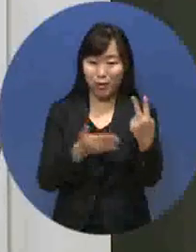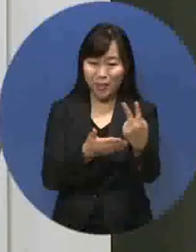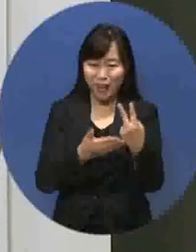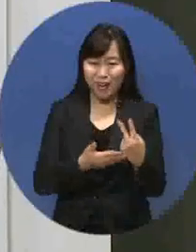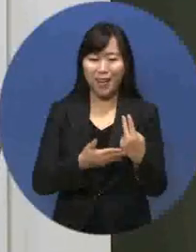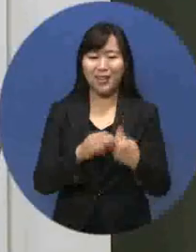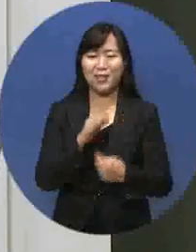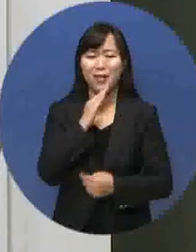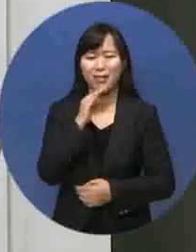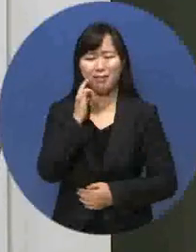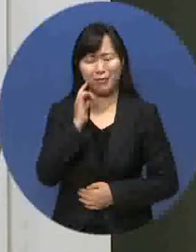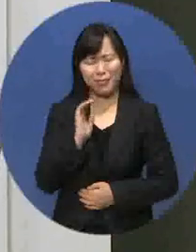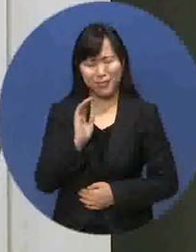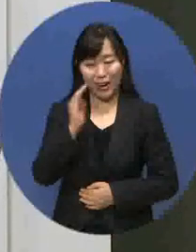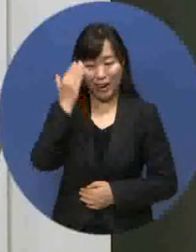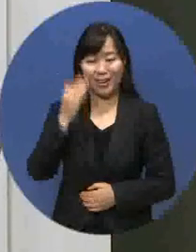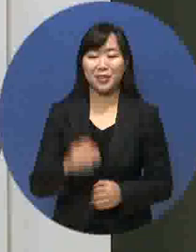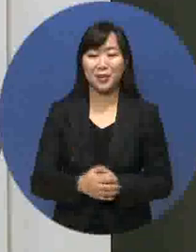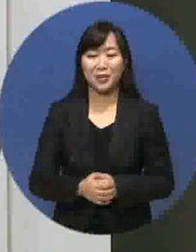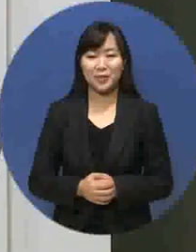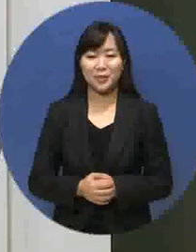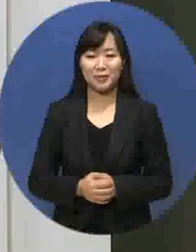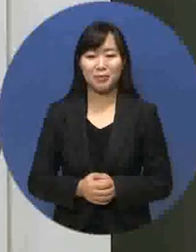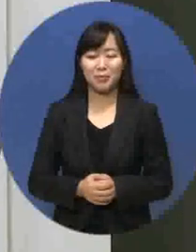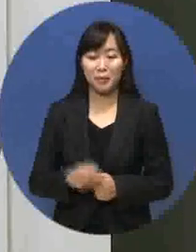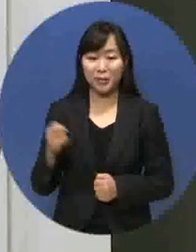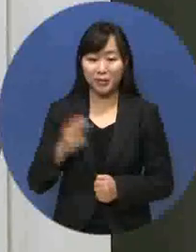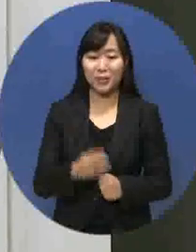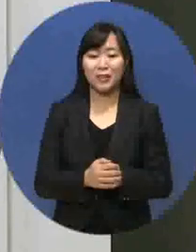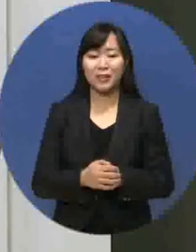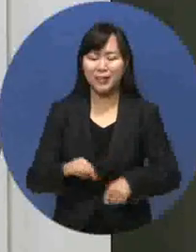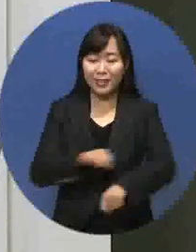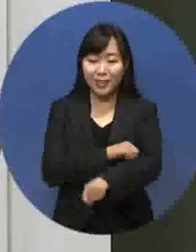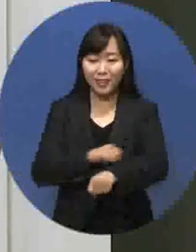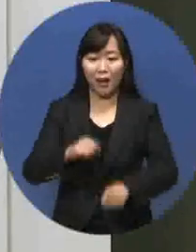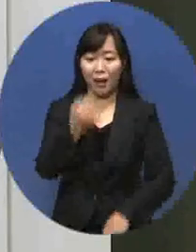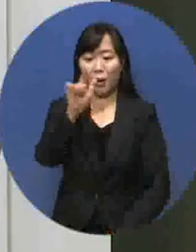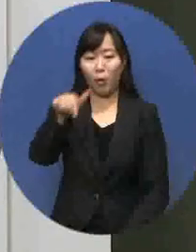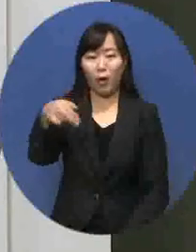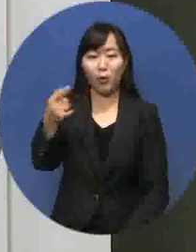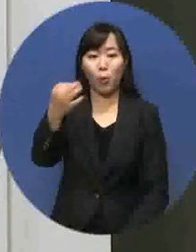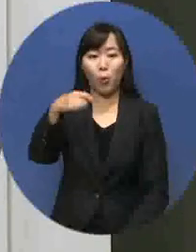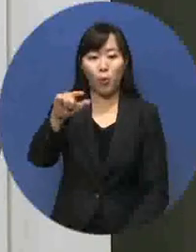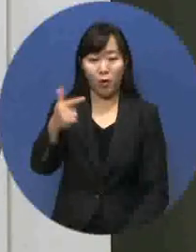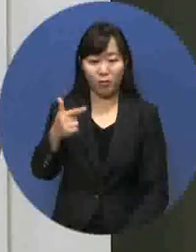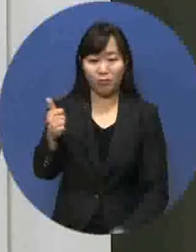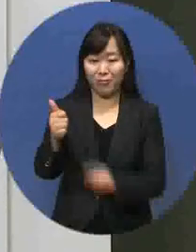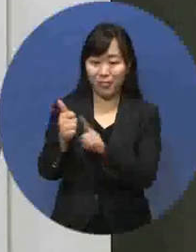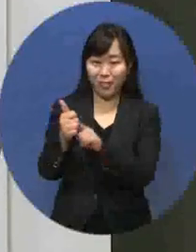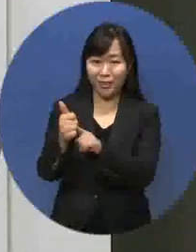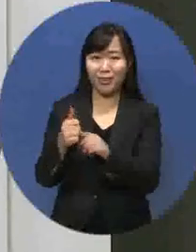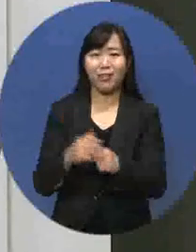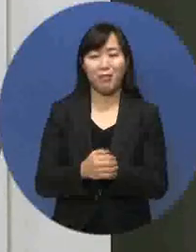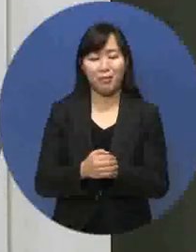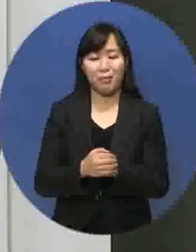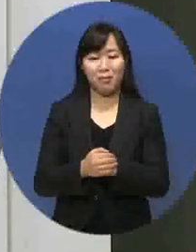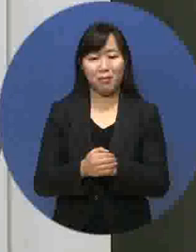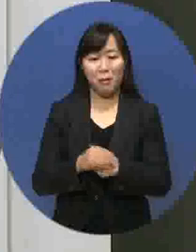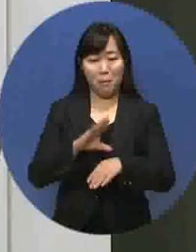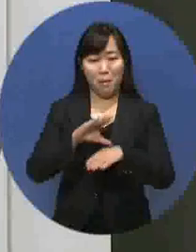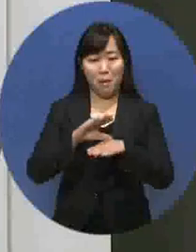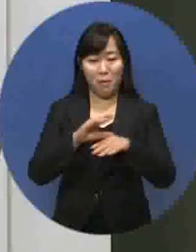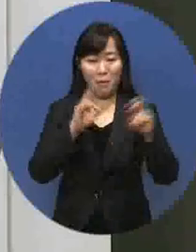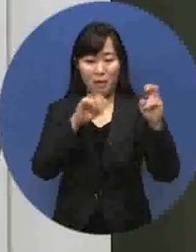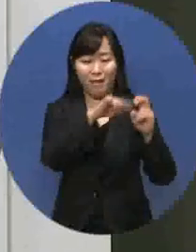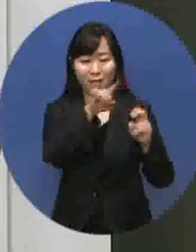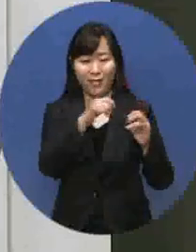모시니까 너무너무 영광스러워요. 네, 그리고 또 특히 이 곽도원 배우는 우리 방송에서도